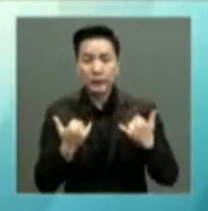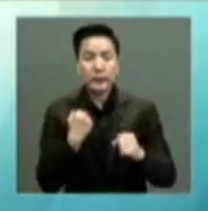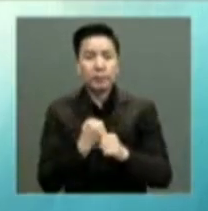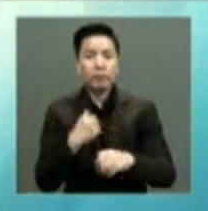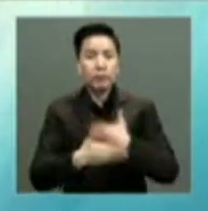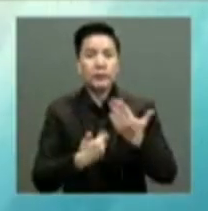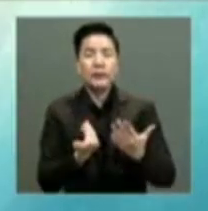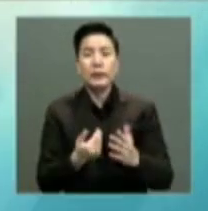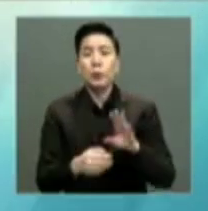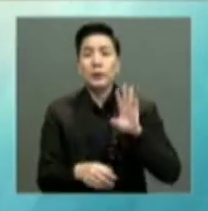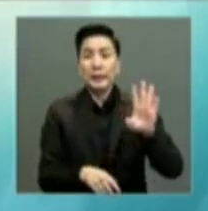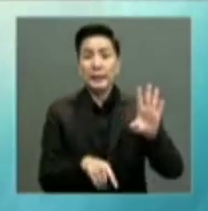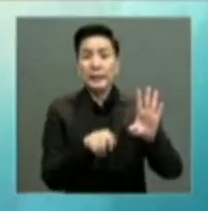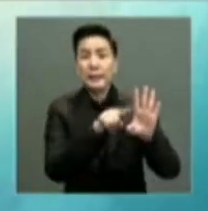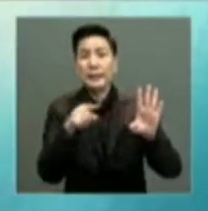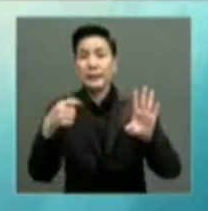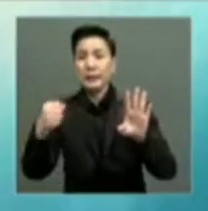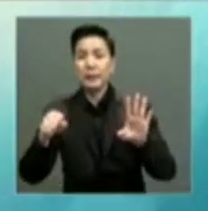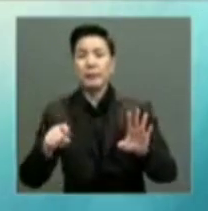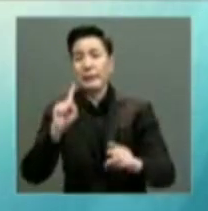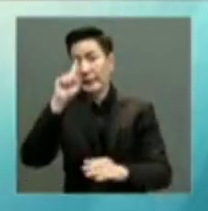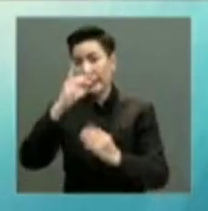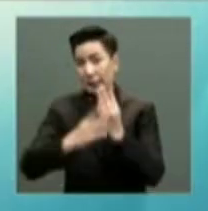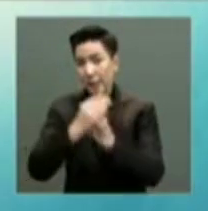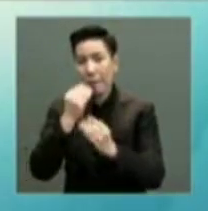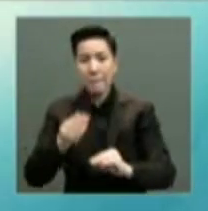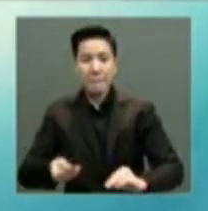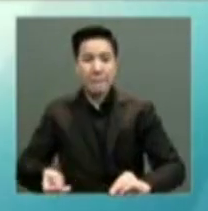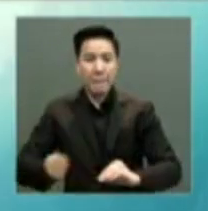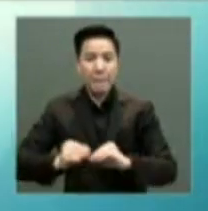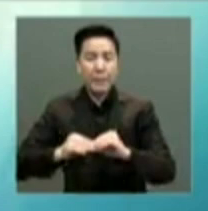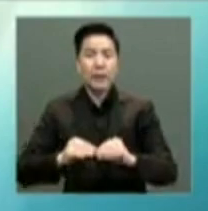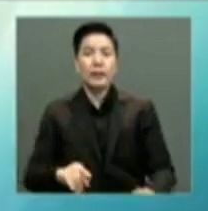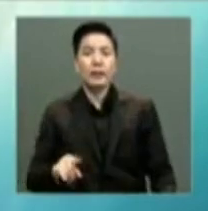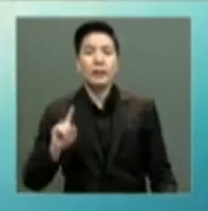นะครับเราสปีดในวันเดียวเลยครับผู้บริหารรับทราบถึงข้อเป็นคำถามตรงนี้นะครับ4-10เมษายน 1สัปดาห์เพิ่มขึ้นมาเป็นหมื่นหกพันสี่ร้อยห้าสิบตัวอย่างทันที